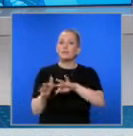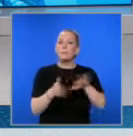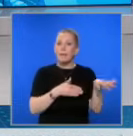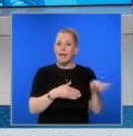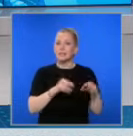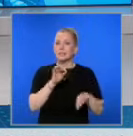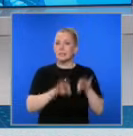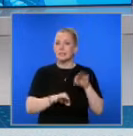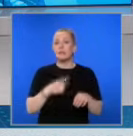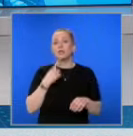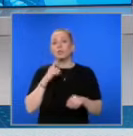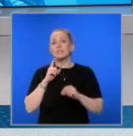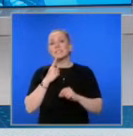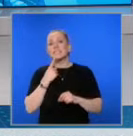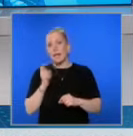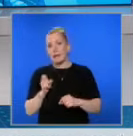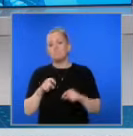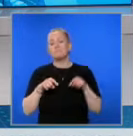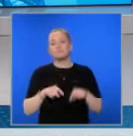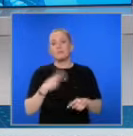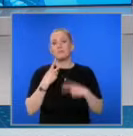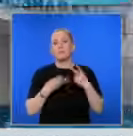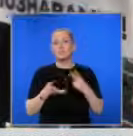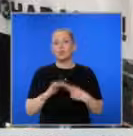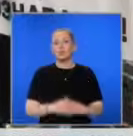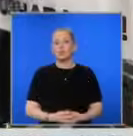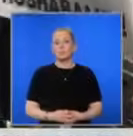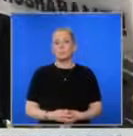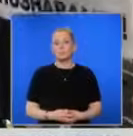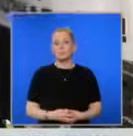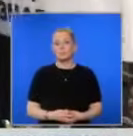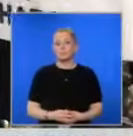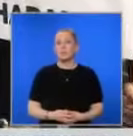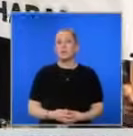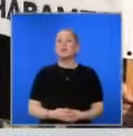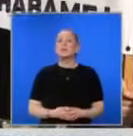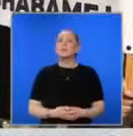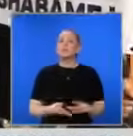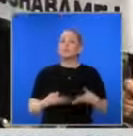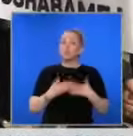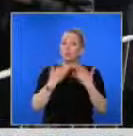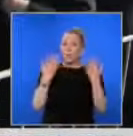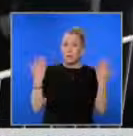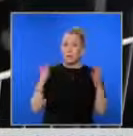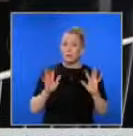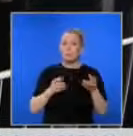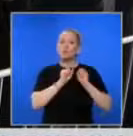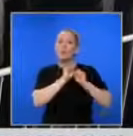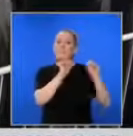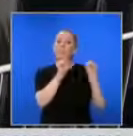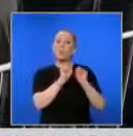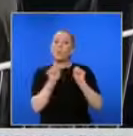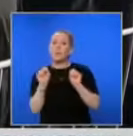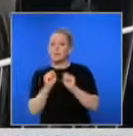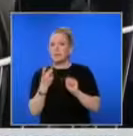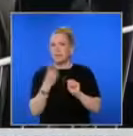за наредбата на синода. Още от Еляна Димитрова. От рано сутринта пред синода започна протеста на две групи миряни